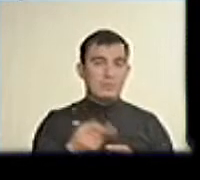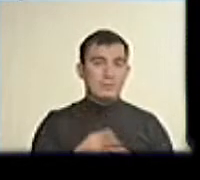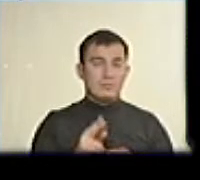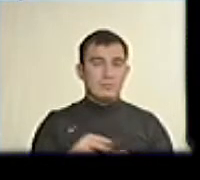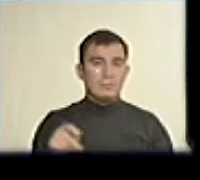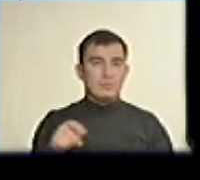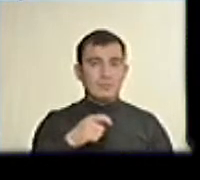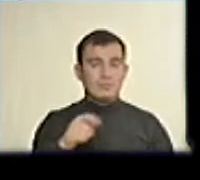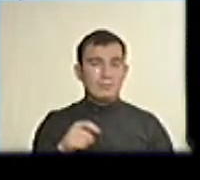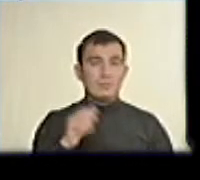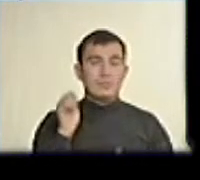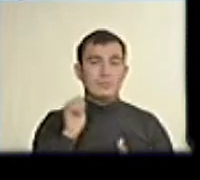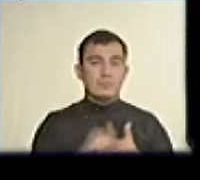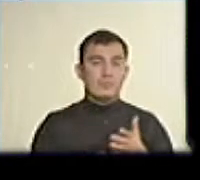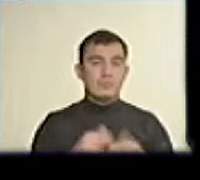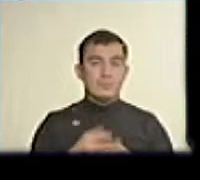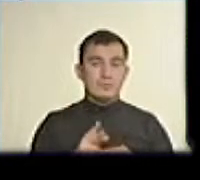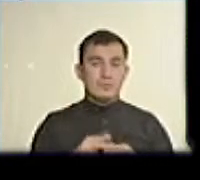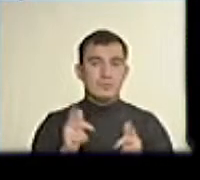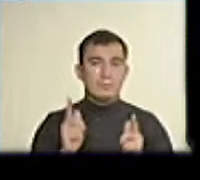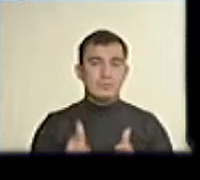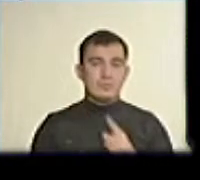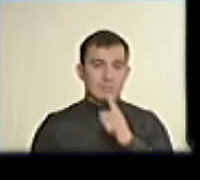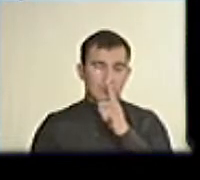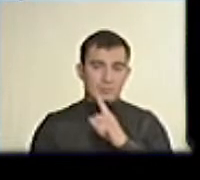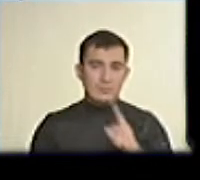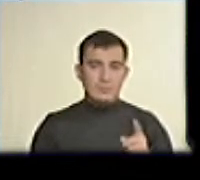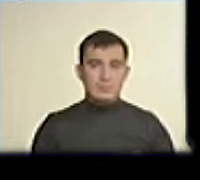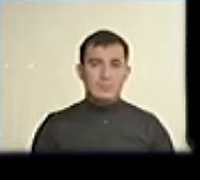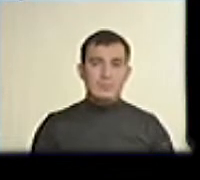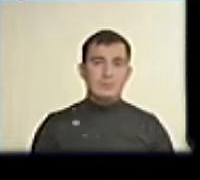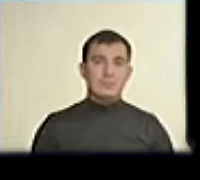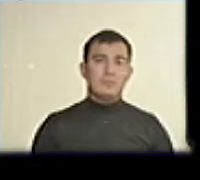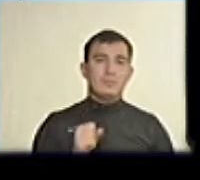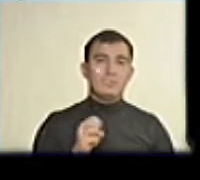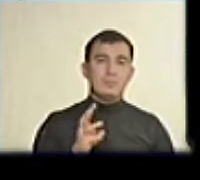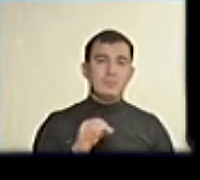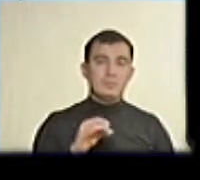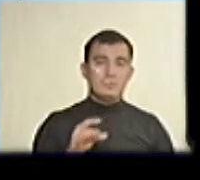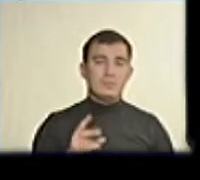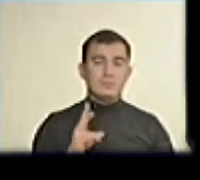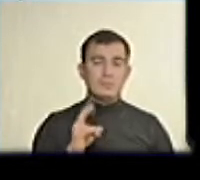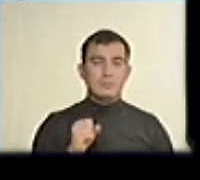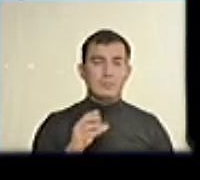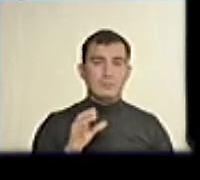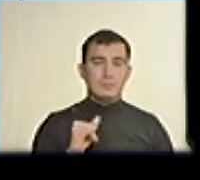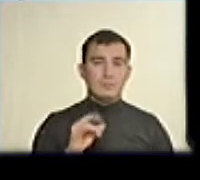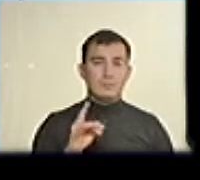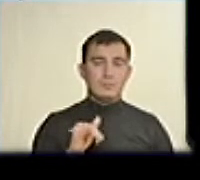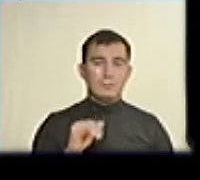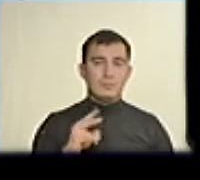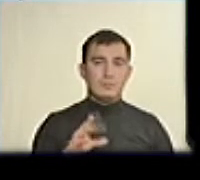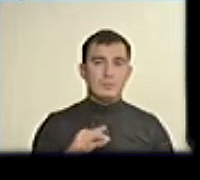bunga rozilik bermaydi. Amir Nasrulloh davrida esa